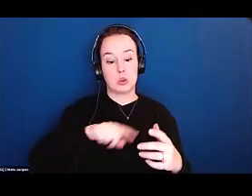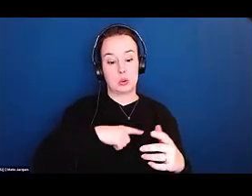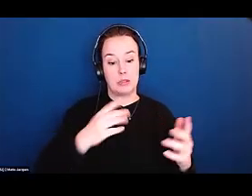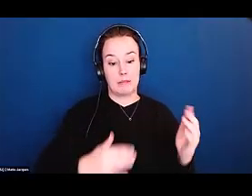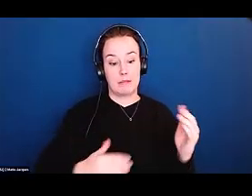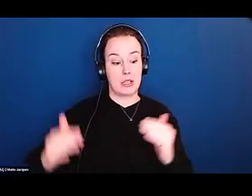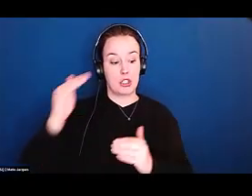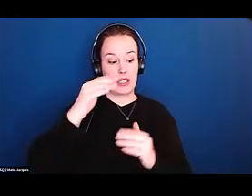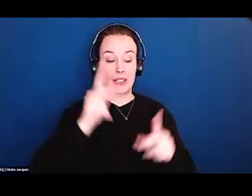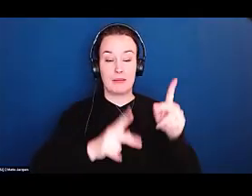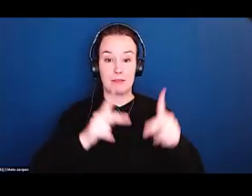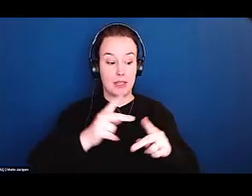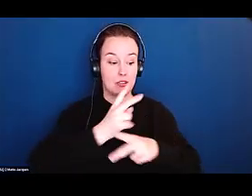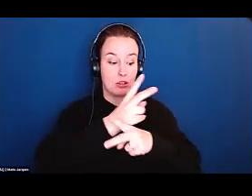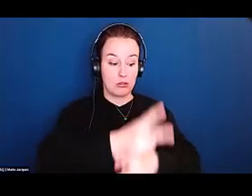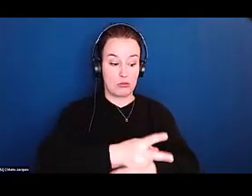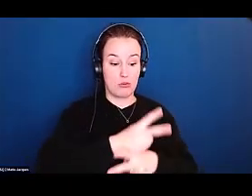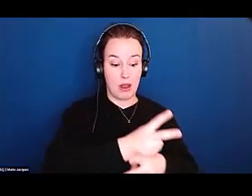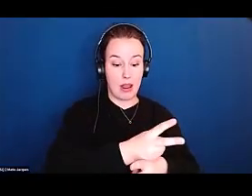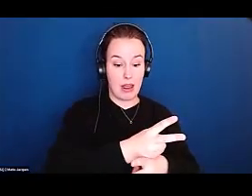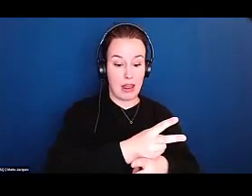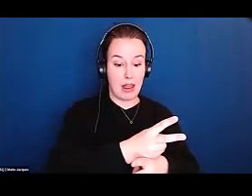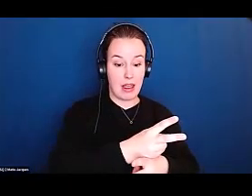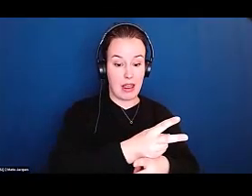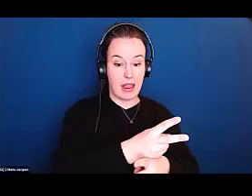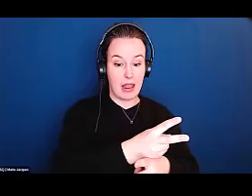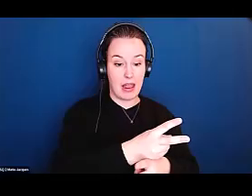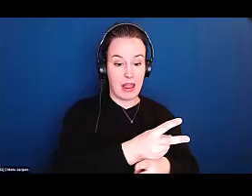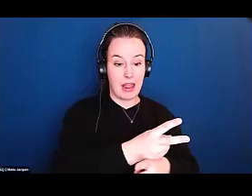gens que nous servons